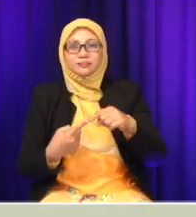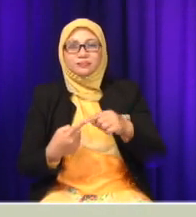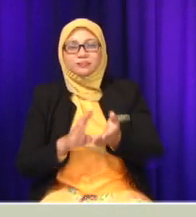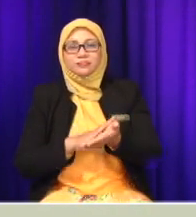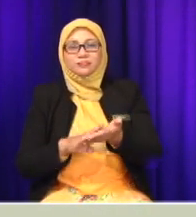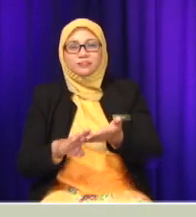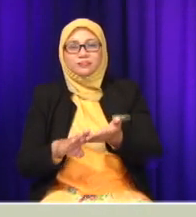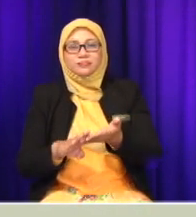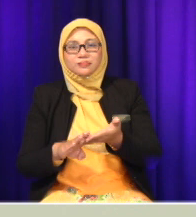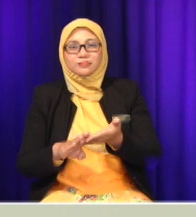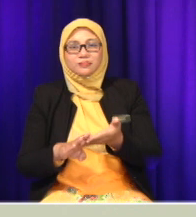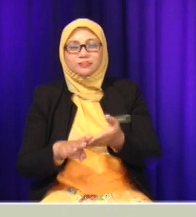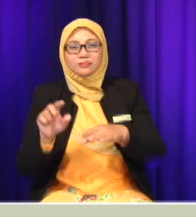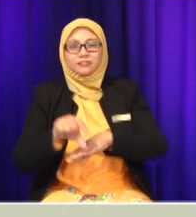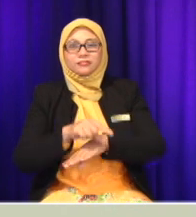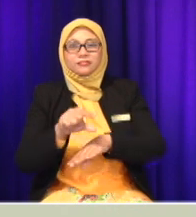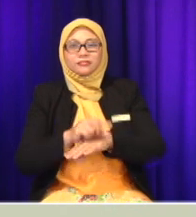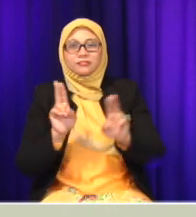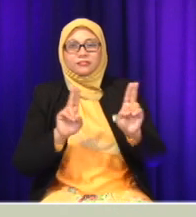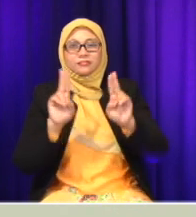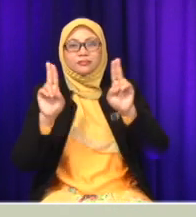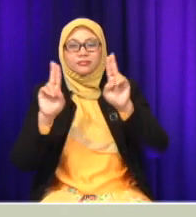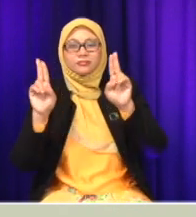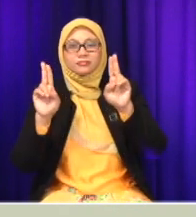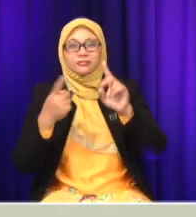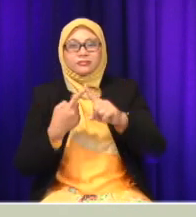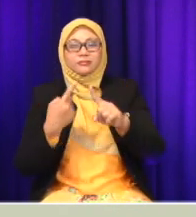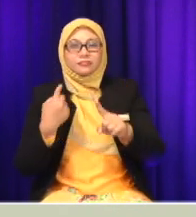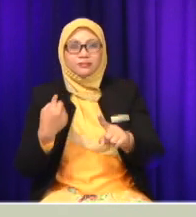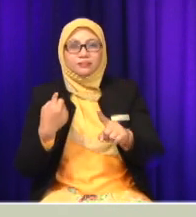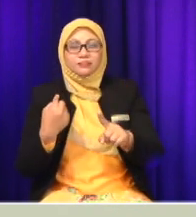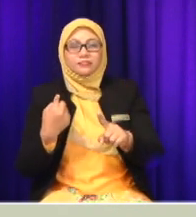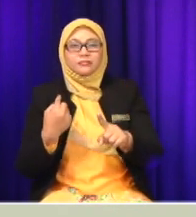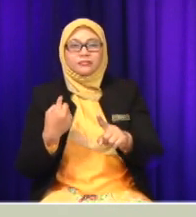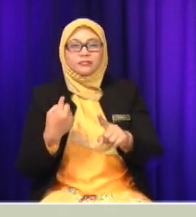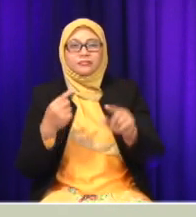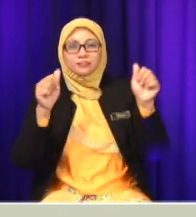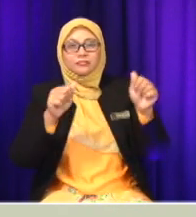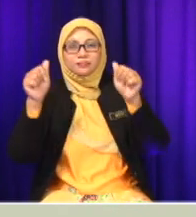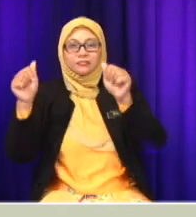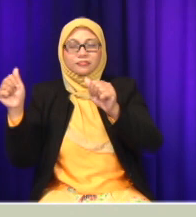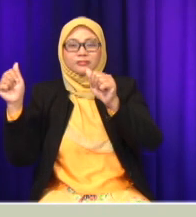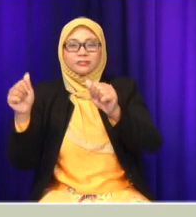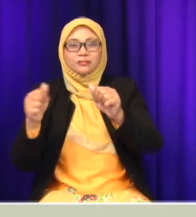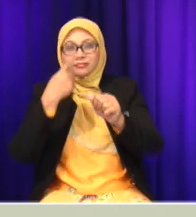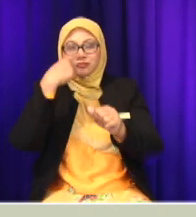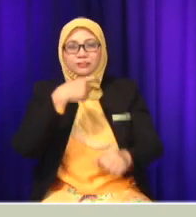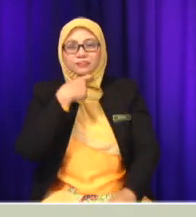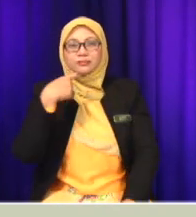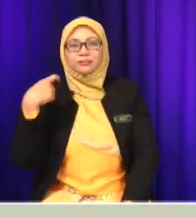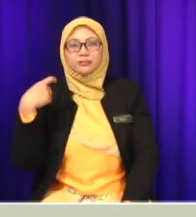kita menggunakan udara mampat iaitu angin daripada pemampat udara untuk kita keringkan komponen yang telah kita